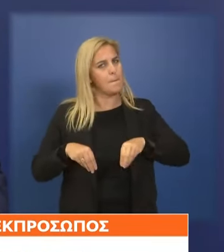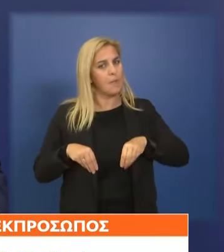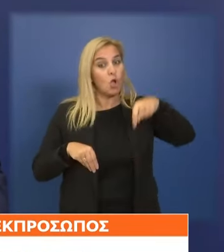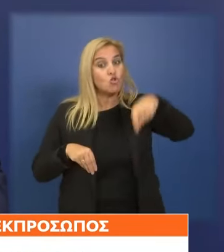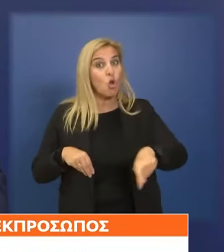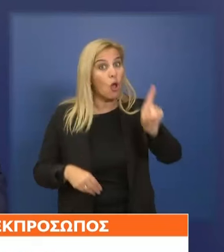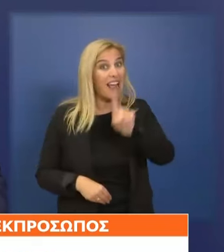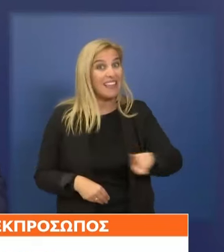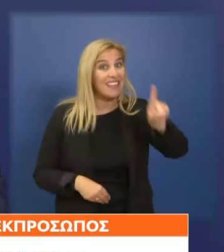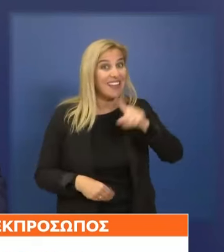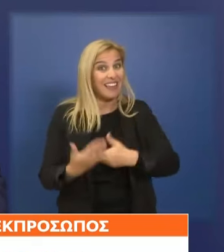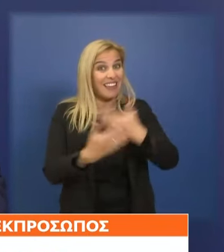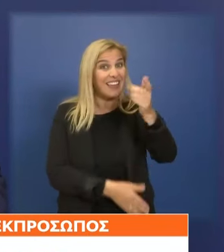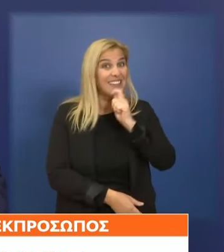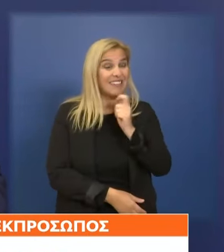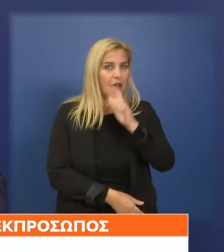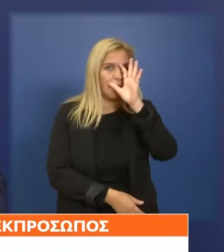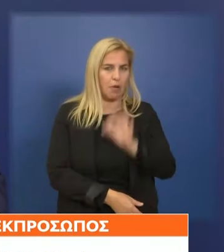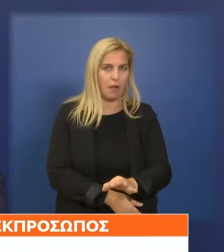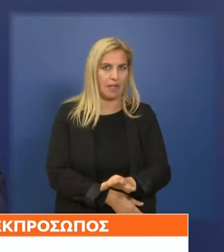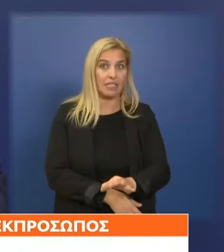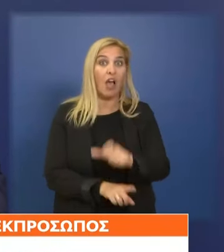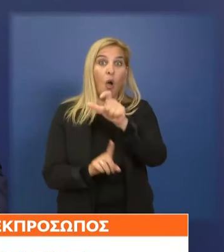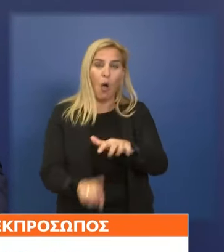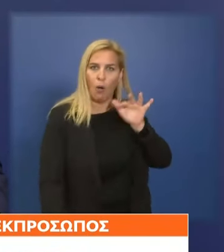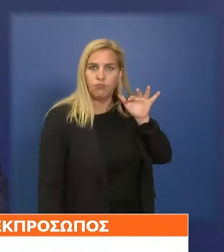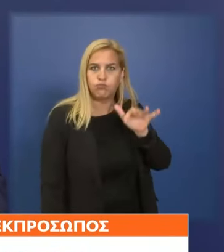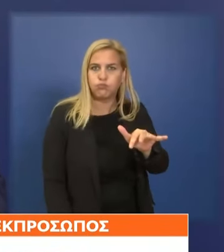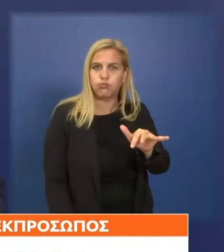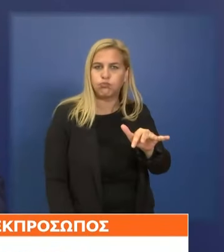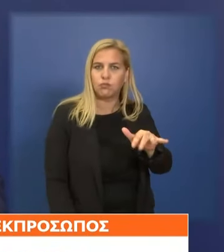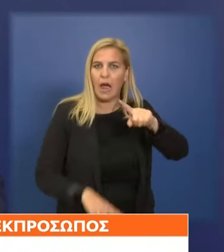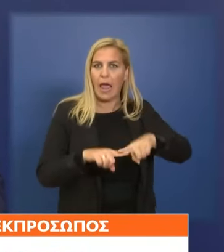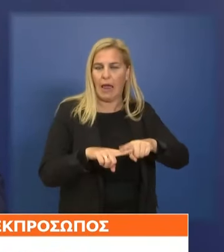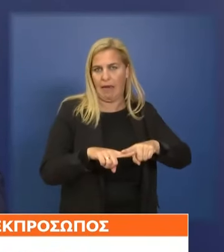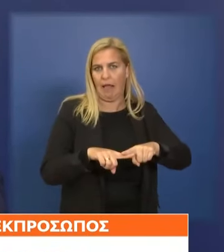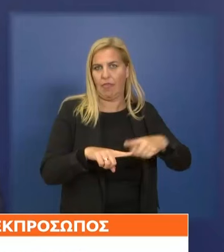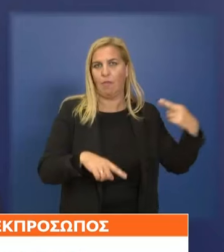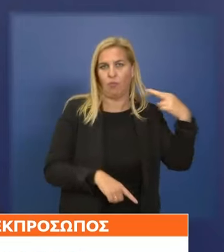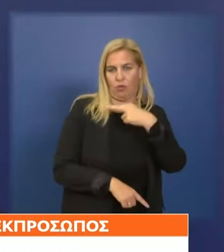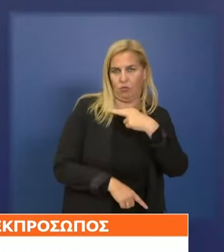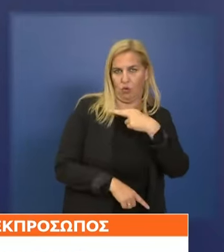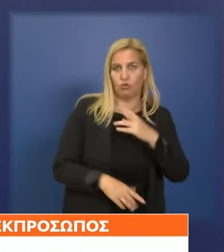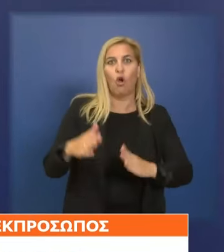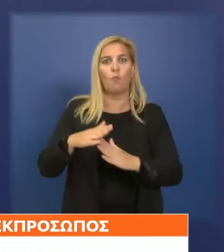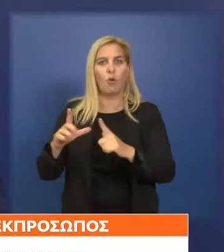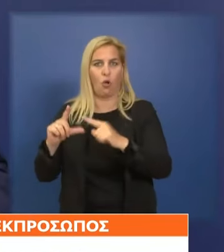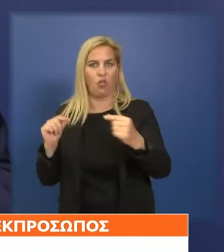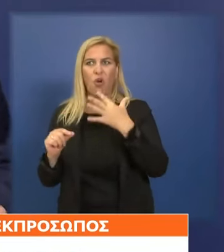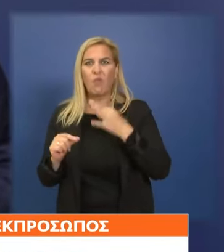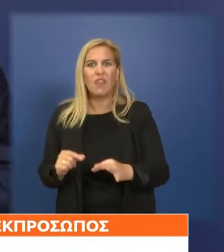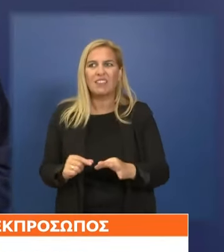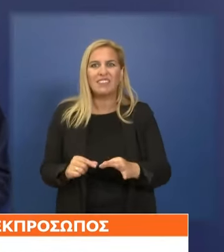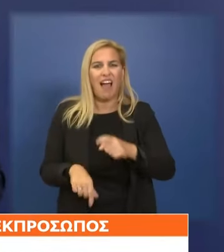επετέθη με ο τρόπο στον έλληνα πρωθυπουργό και στον πρόεδρο της κυπριακής δημοκρατίας μιλώντας για χαριεντίζονται